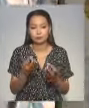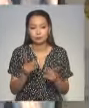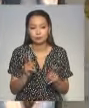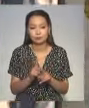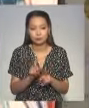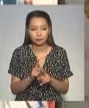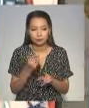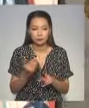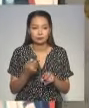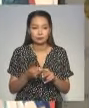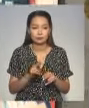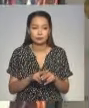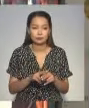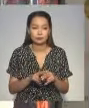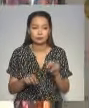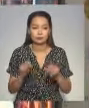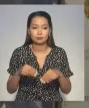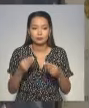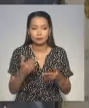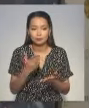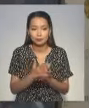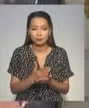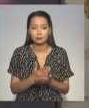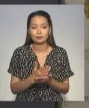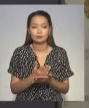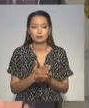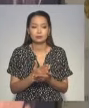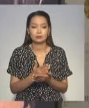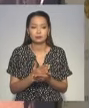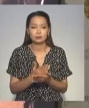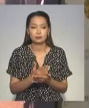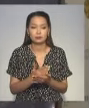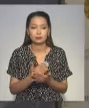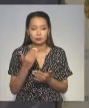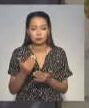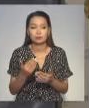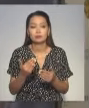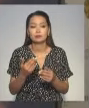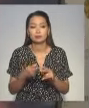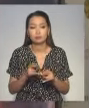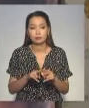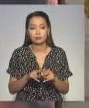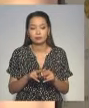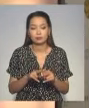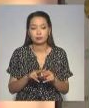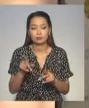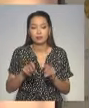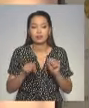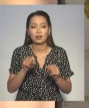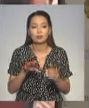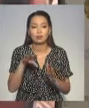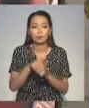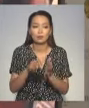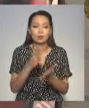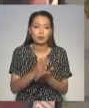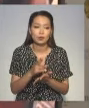наша продукция превосходит по 7 важнейшим показателям. По цене, по функциональной возможности,